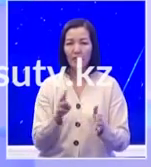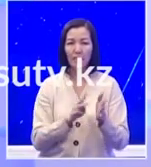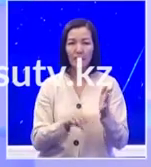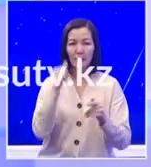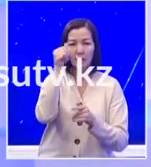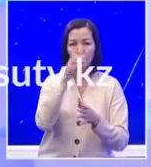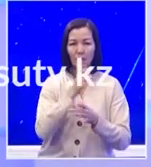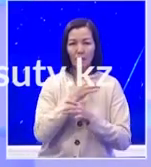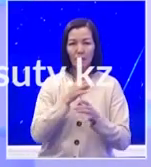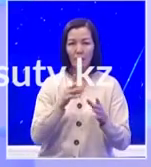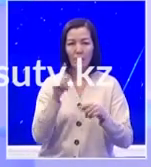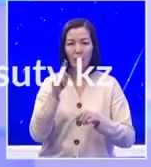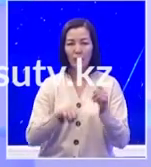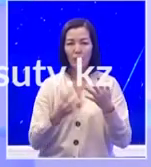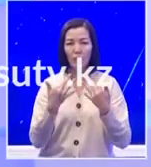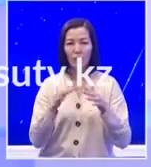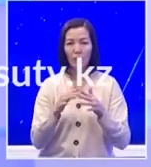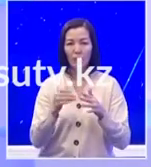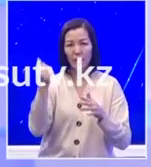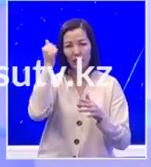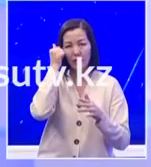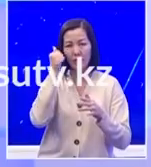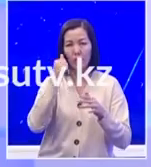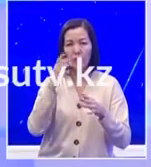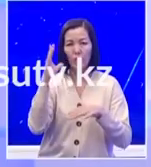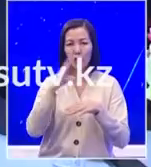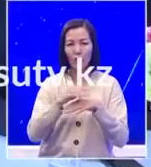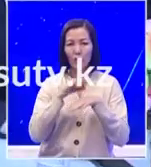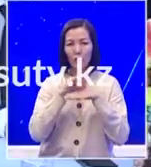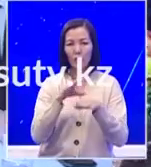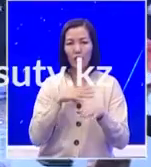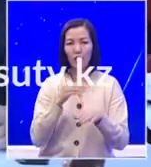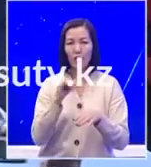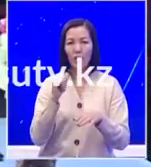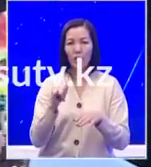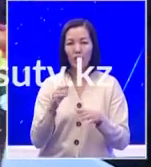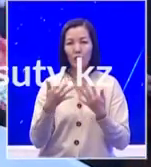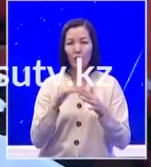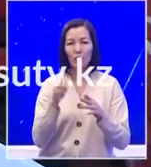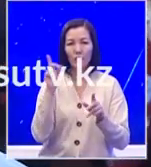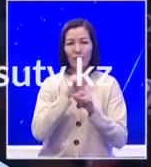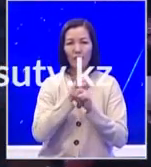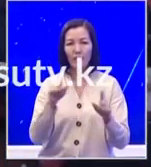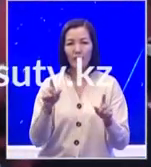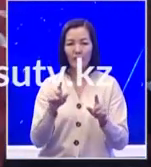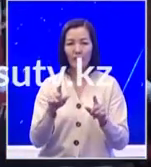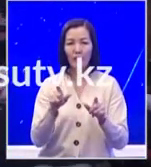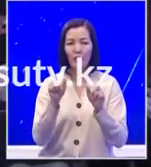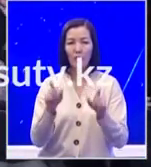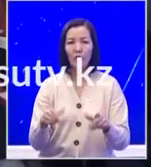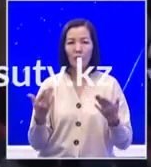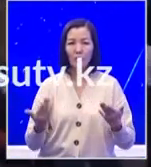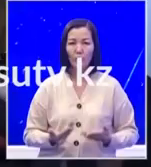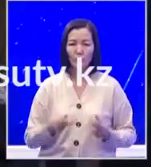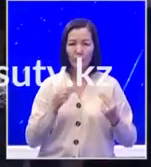орай туып өскен ауылында еске алу кеші өтті. Ескелді ауданына қарасты Жетісу ауылындағы орта мектепте біртуар тұлғаның өмірі мен еңбек